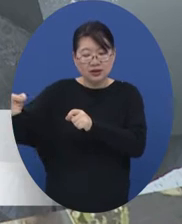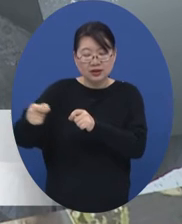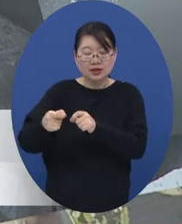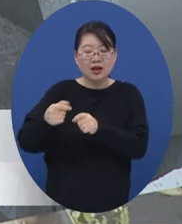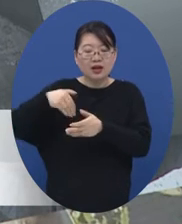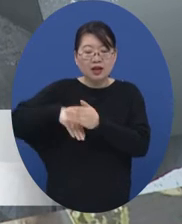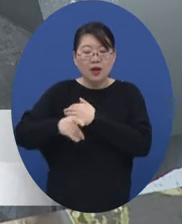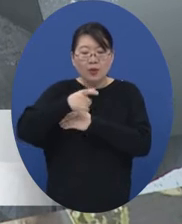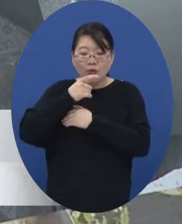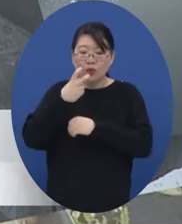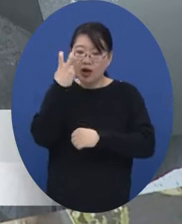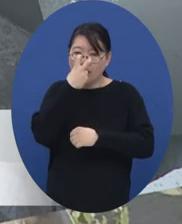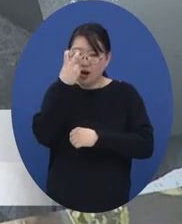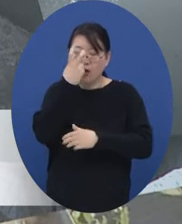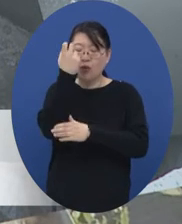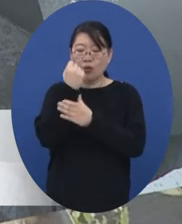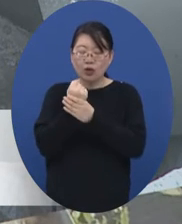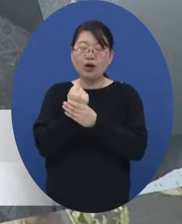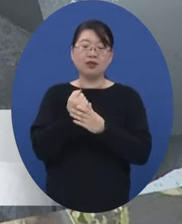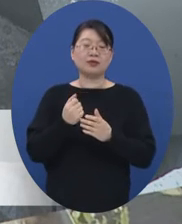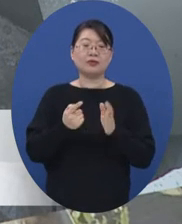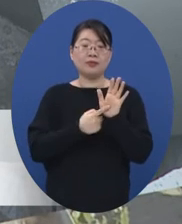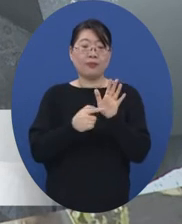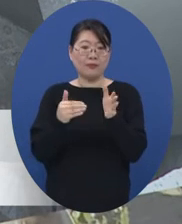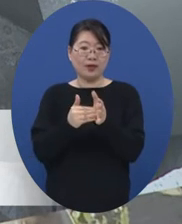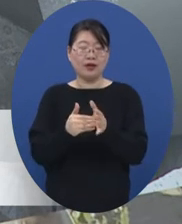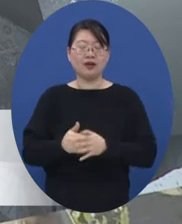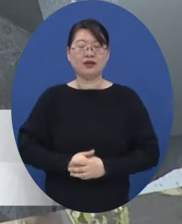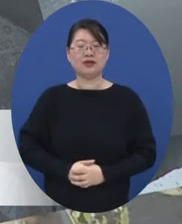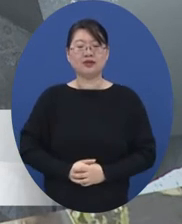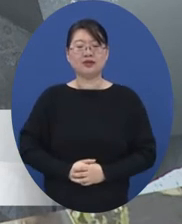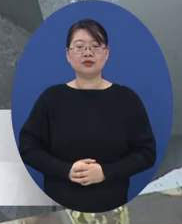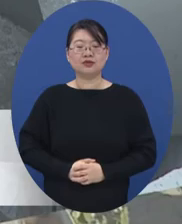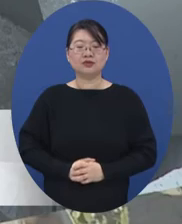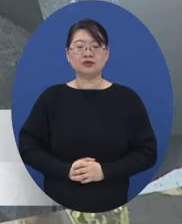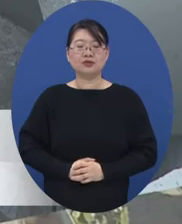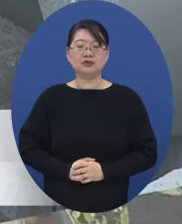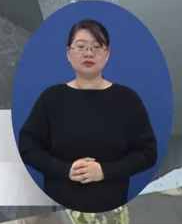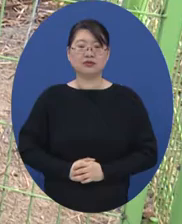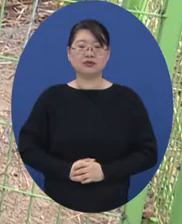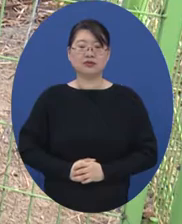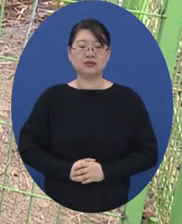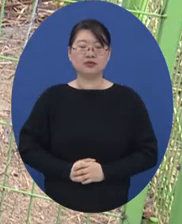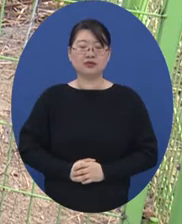환경오염 모니터링을 했습니다 경기북부 김태희 기자의 보도입니다